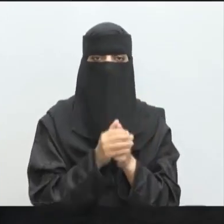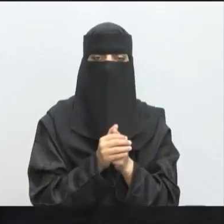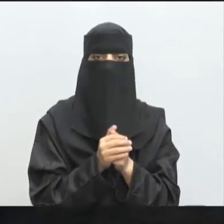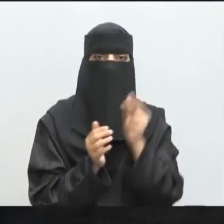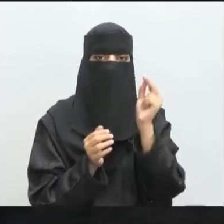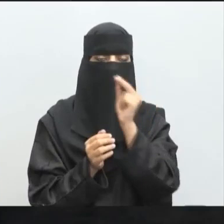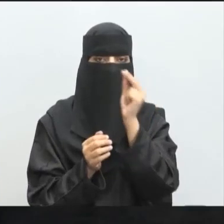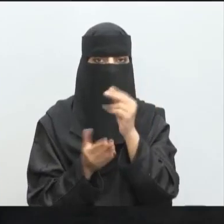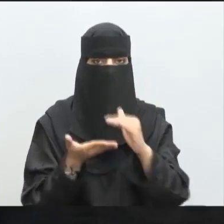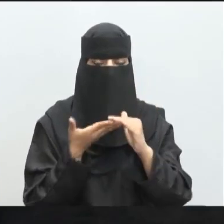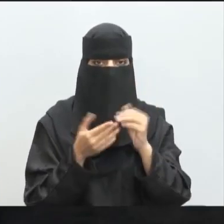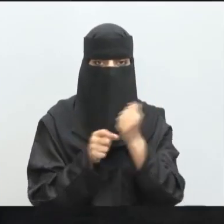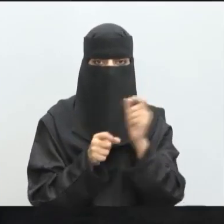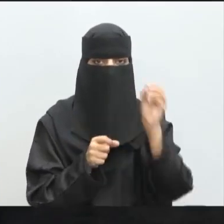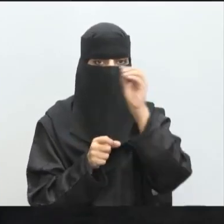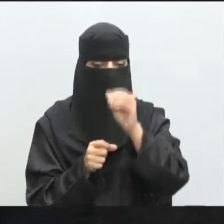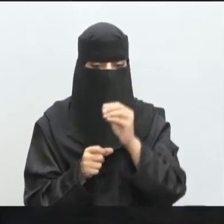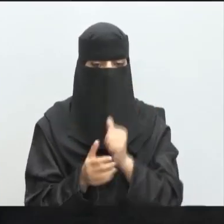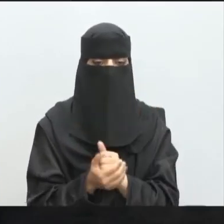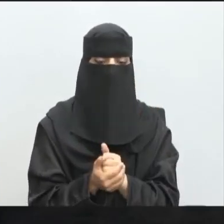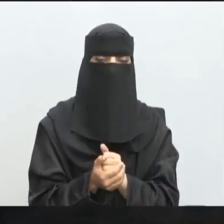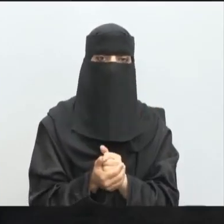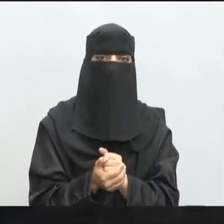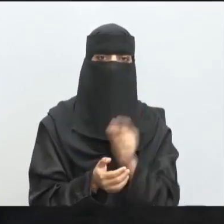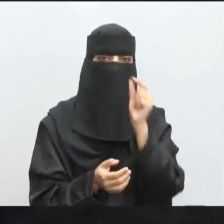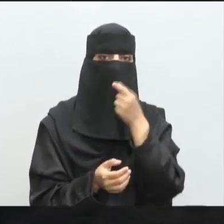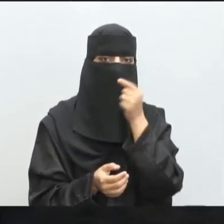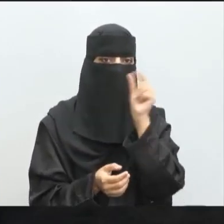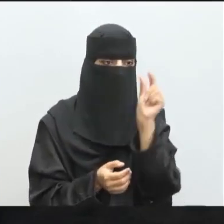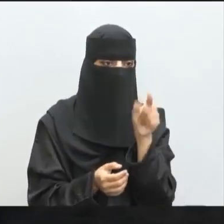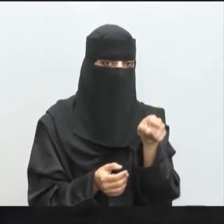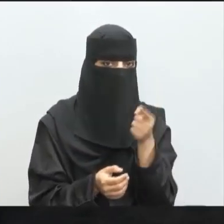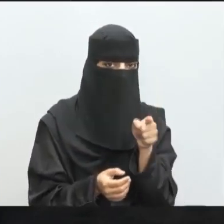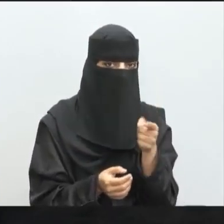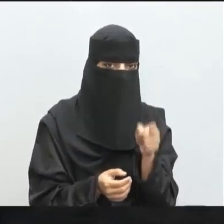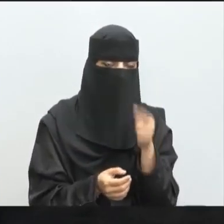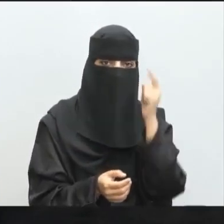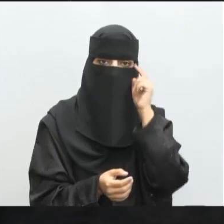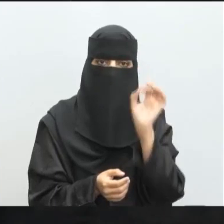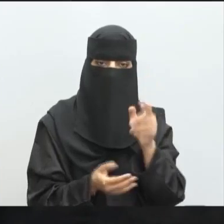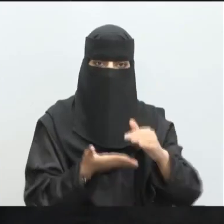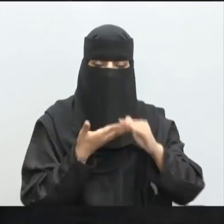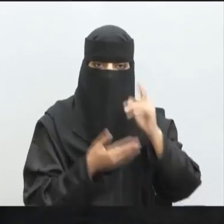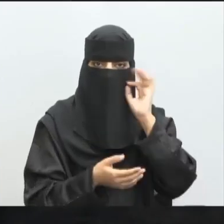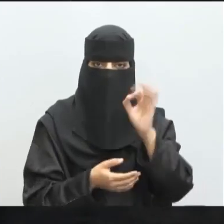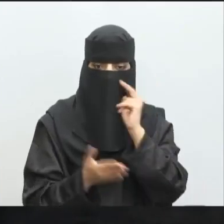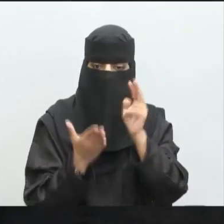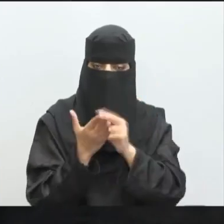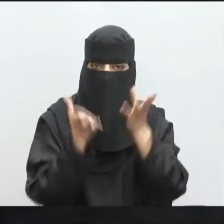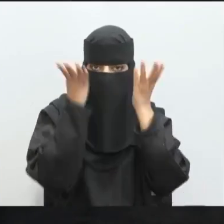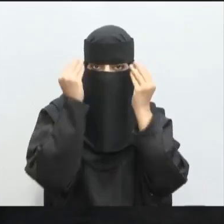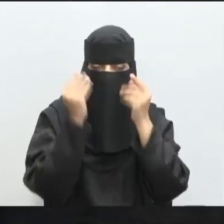الخطوط التي استخدمت في الخريطه وكل رمز الى ماذا يعني من خلال هذا المفتاح نستطيع قراءه